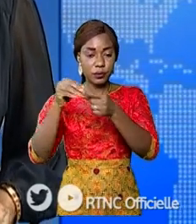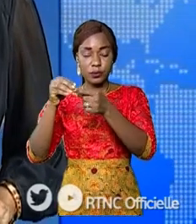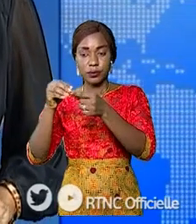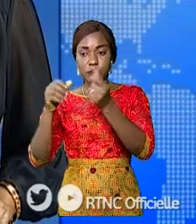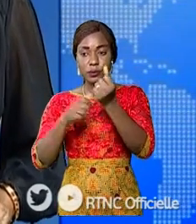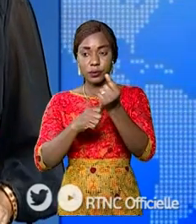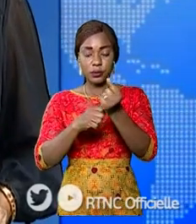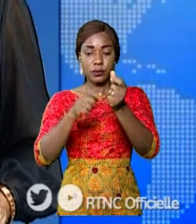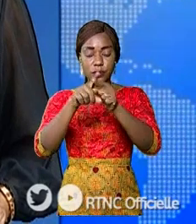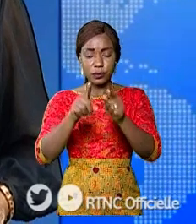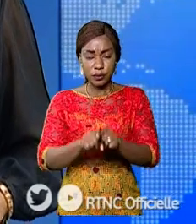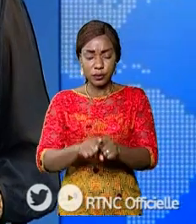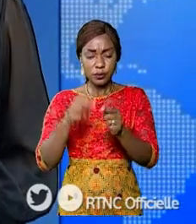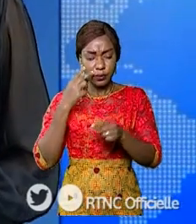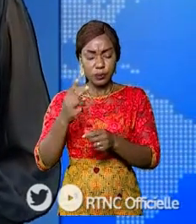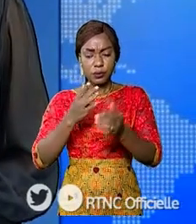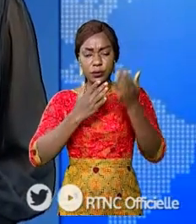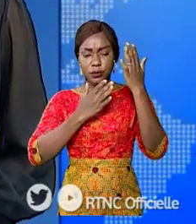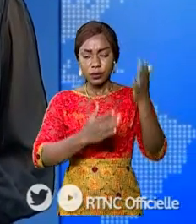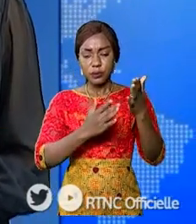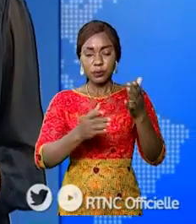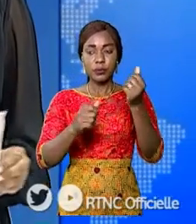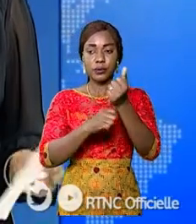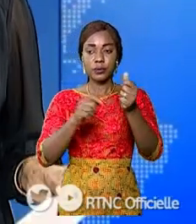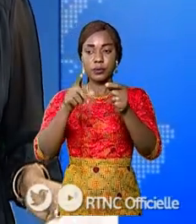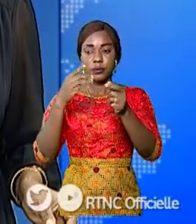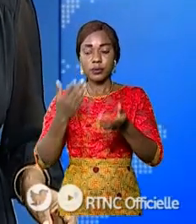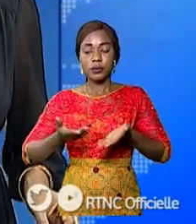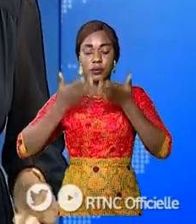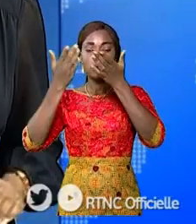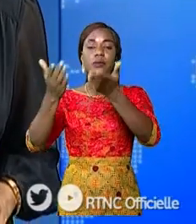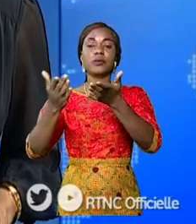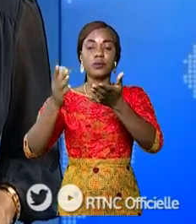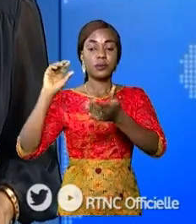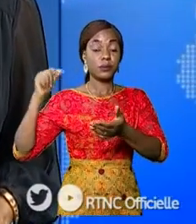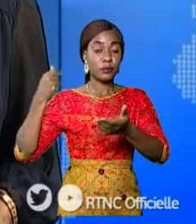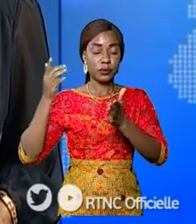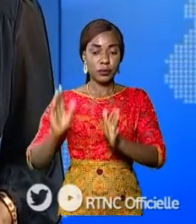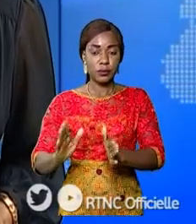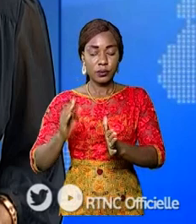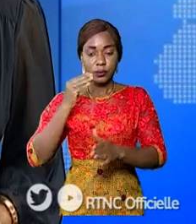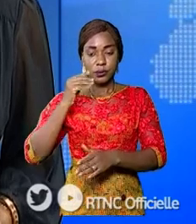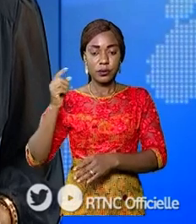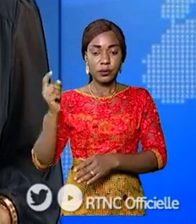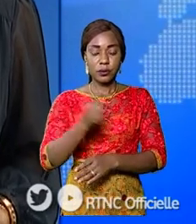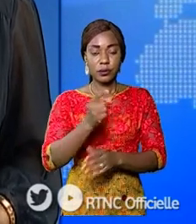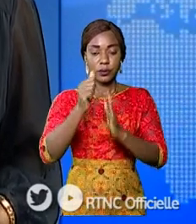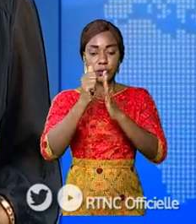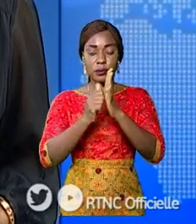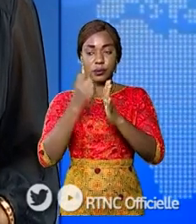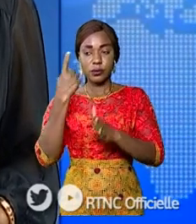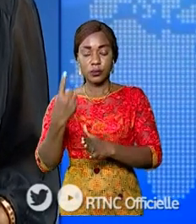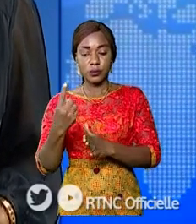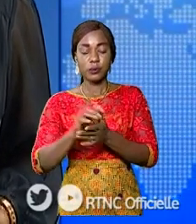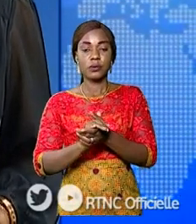vu l'urgence et la nécessité sur proposition du gouvernement, ordonne. Article 1er,